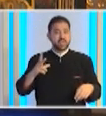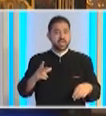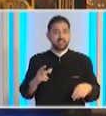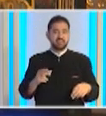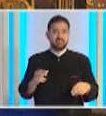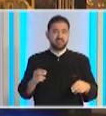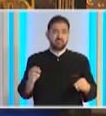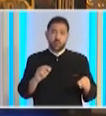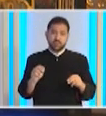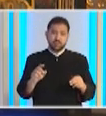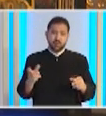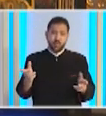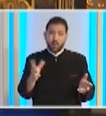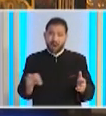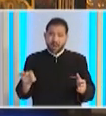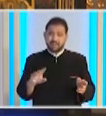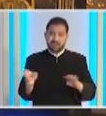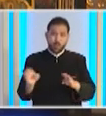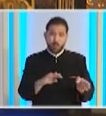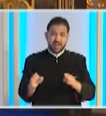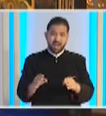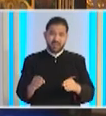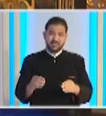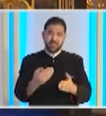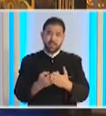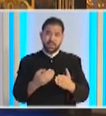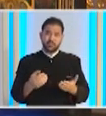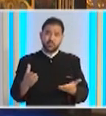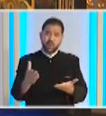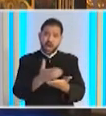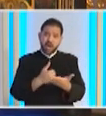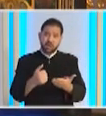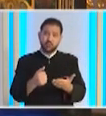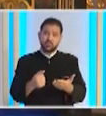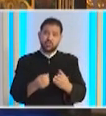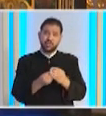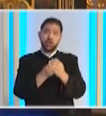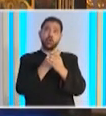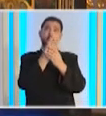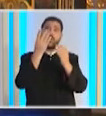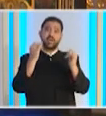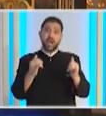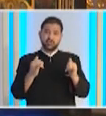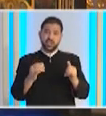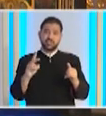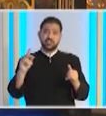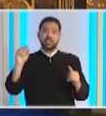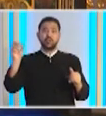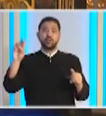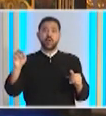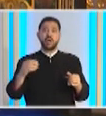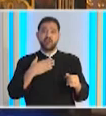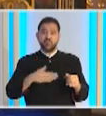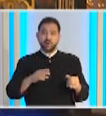Este posibilă vreo altă combinație pentru reușita unei astfel de înnoiri, respectiv doar